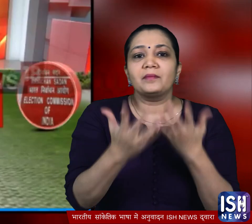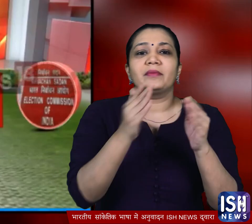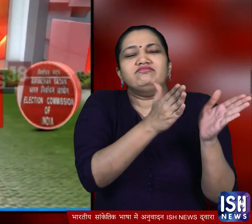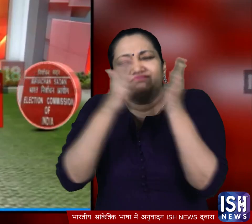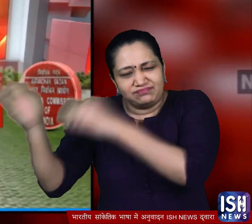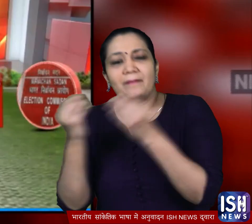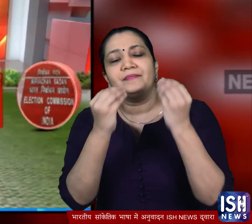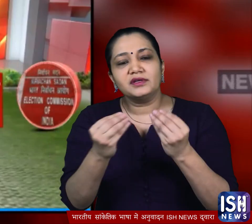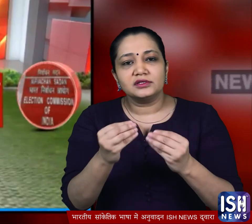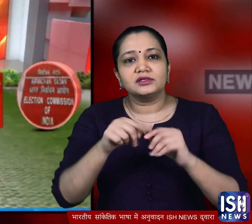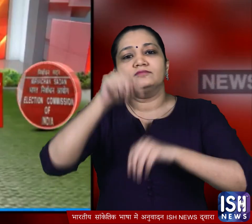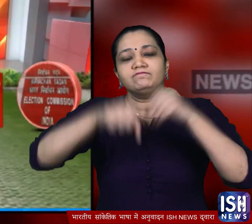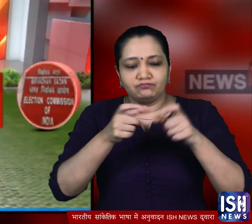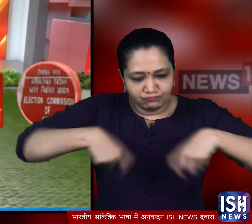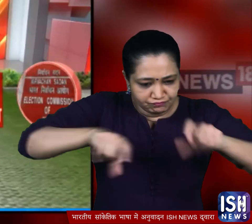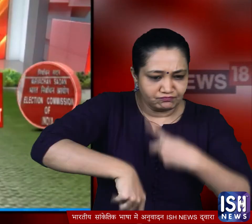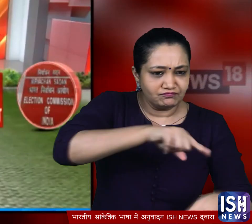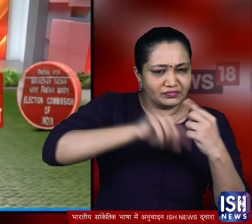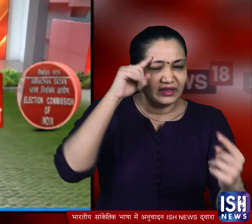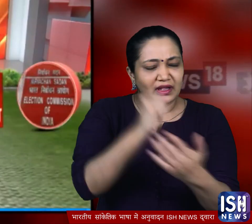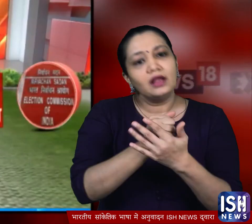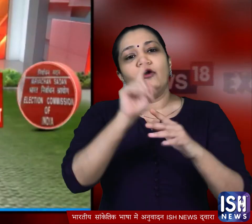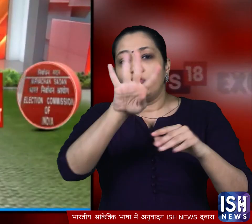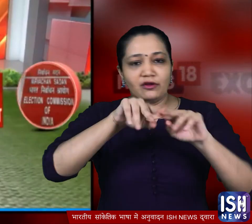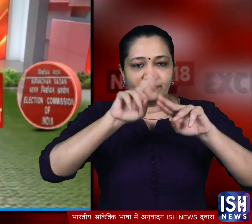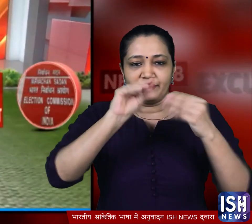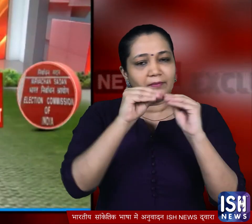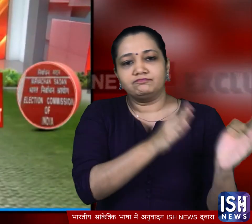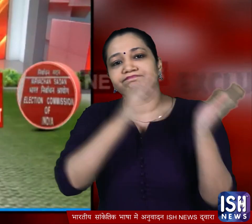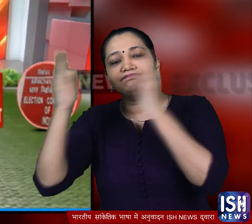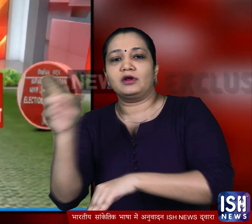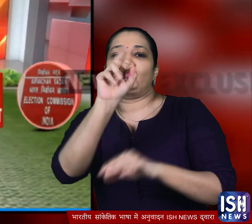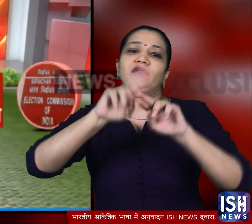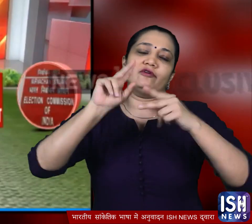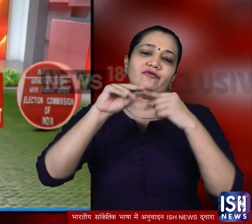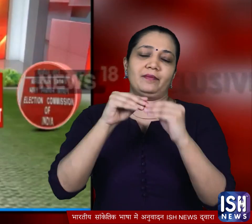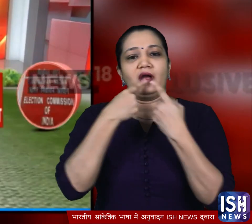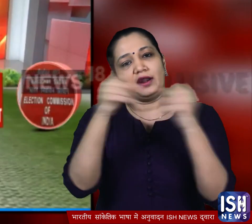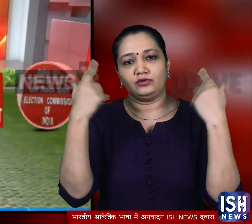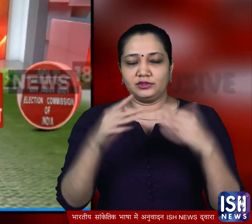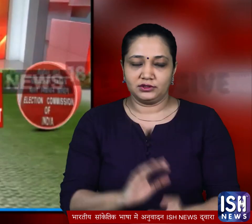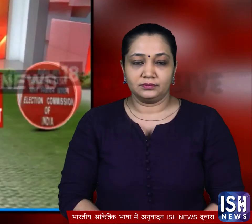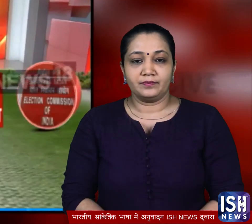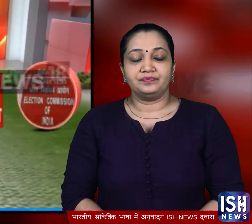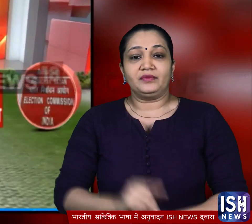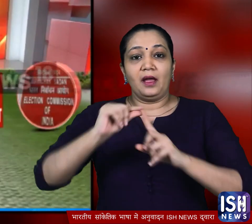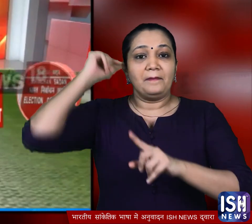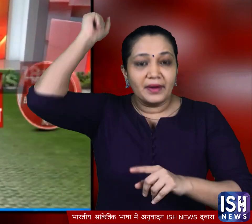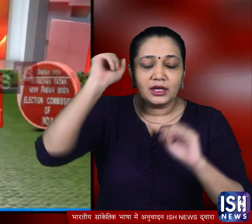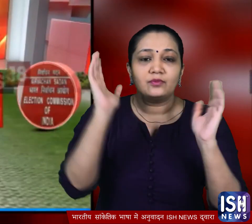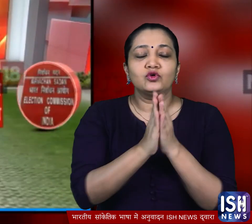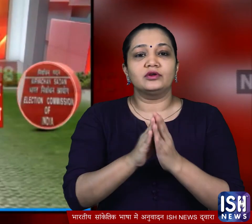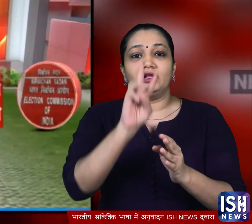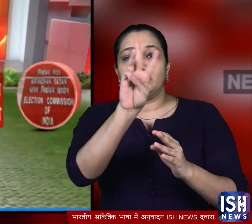तारीख पीछे की जाए। इस पर चुनाव आयोग ने बैठक की, जिसमें 14 फरवरी के बजाय 20 फरवरी को मतदान का ऐलान किया गया। असल में पंजाब की